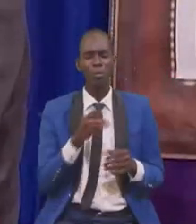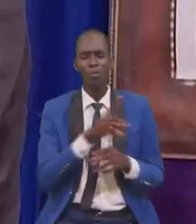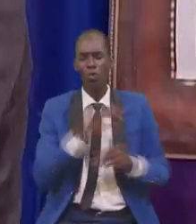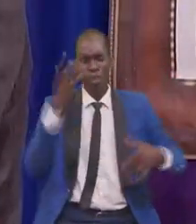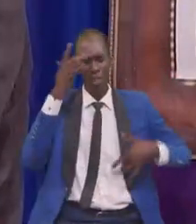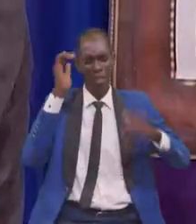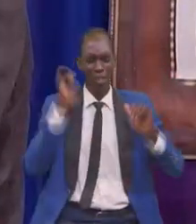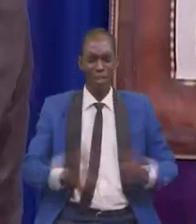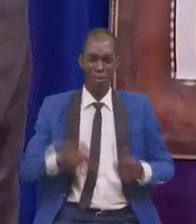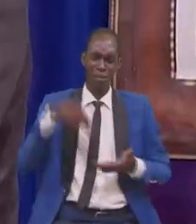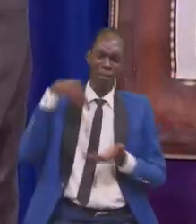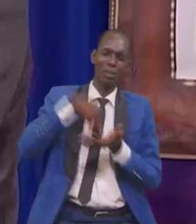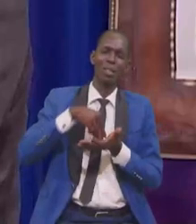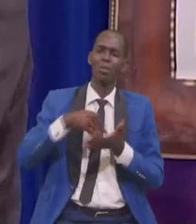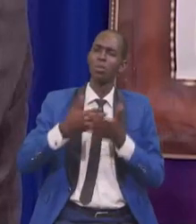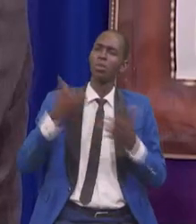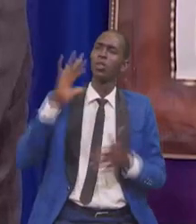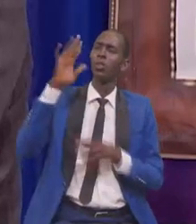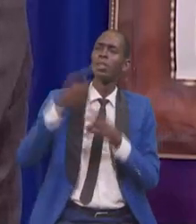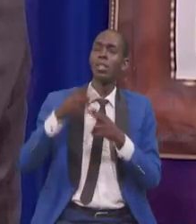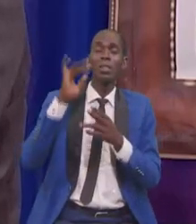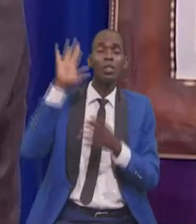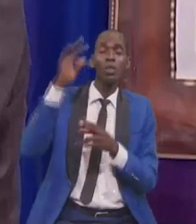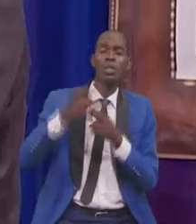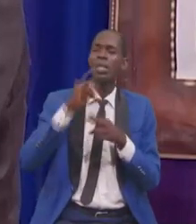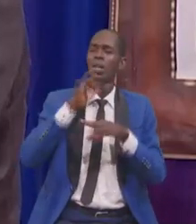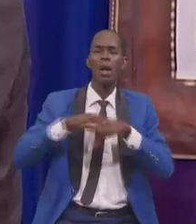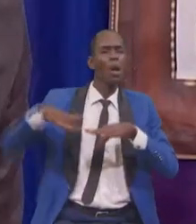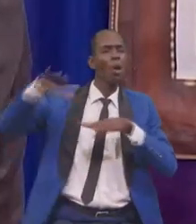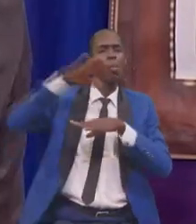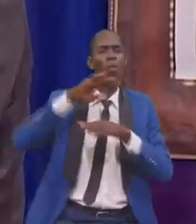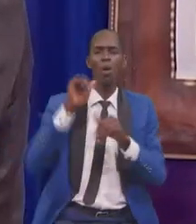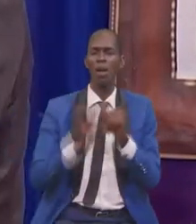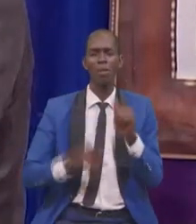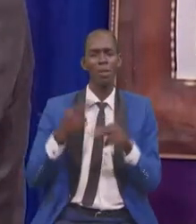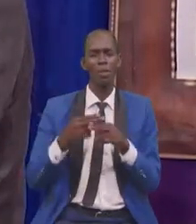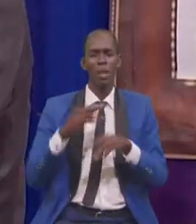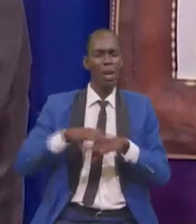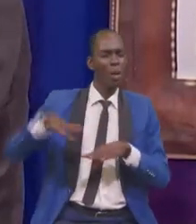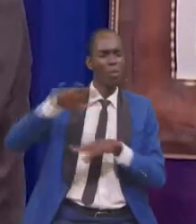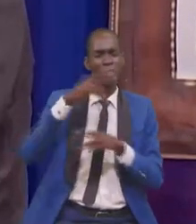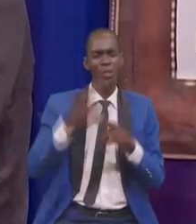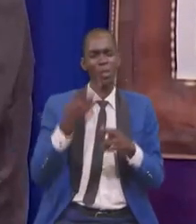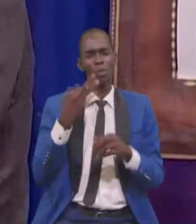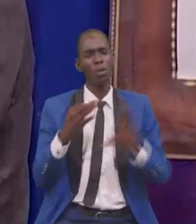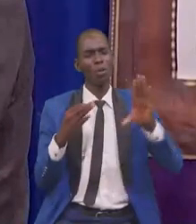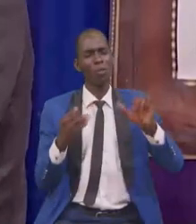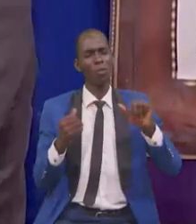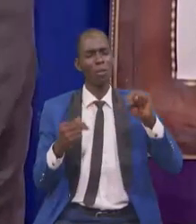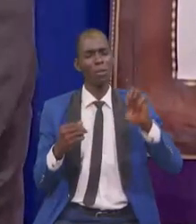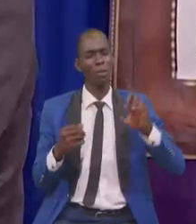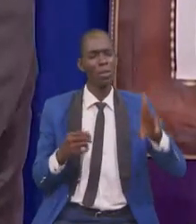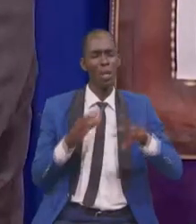aucune maladie ne peut résister à ton nom. Le nom au-dessus de tout nom, au-dessus du nom de